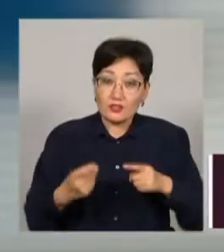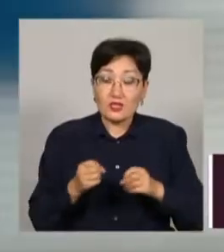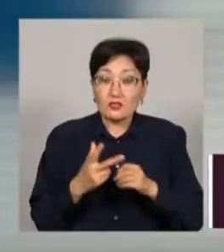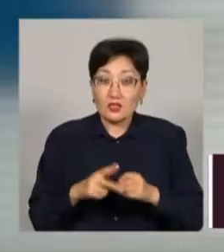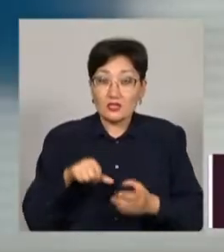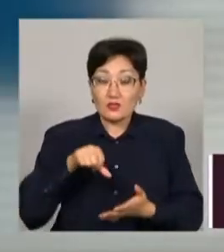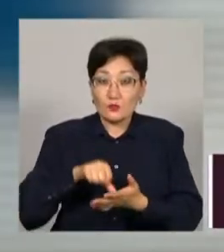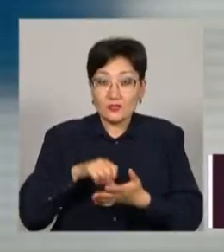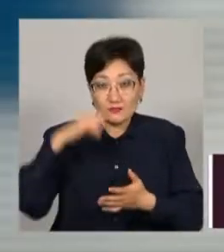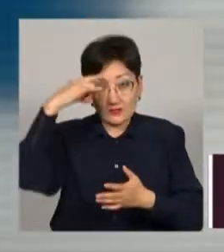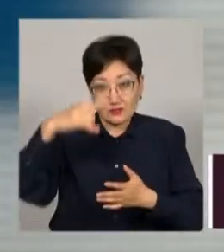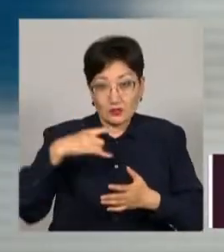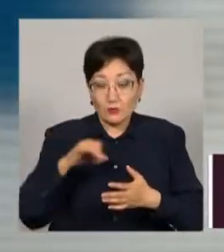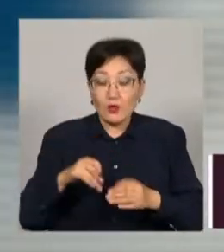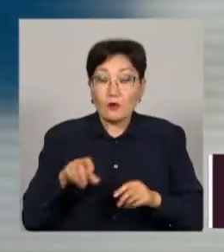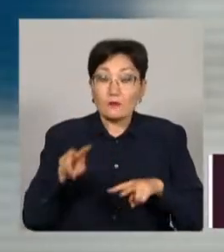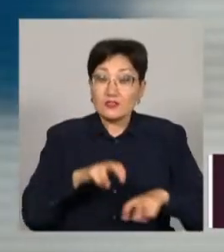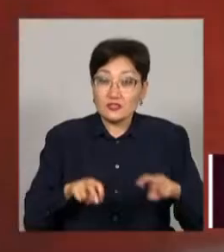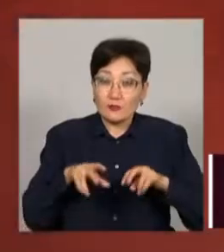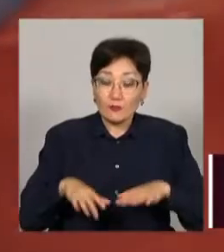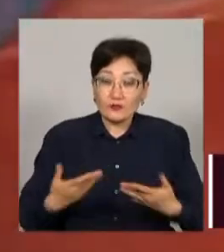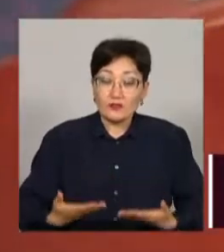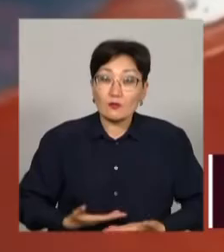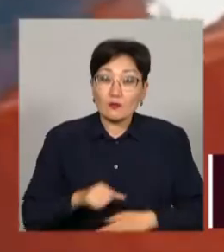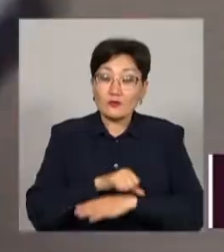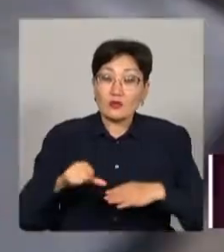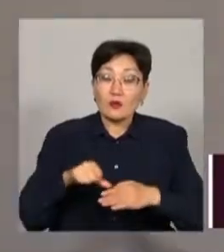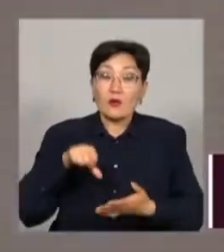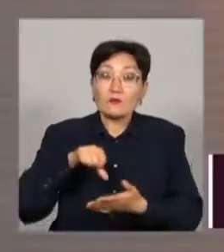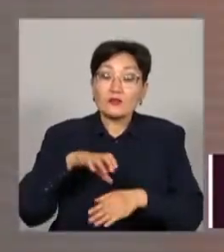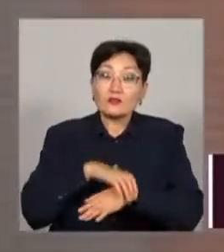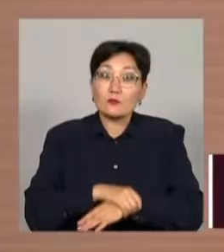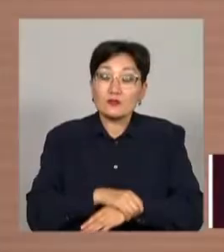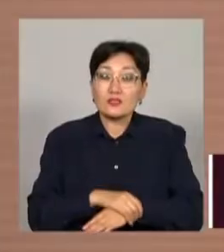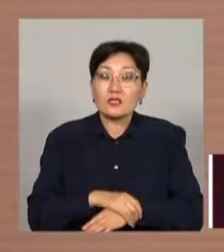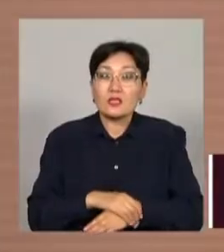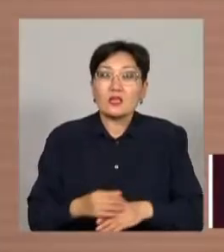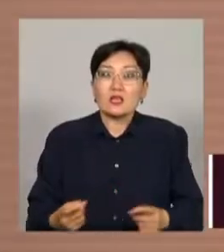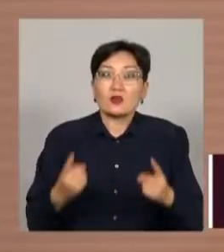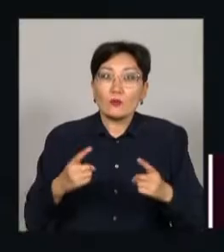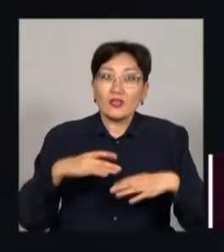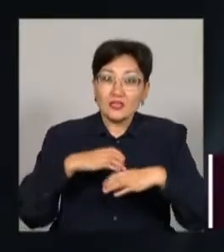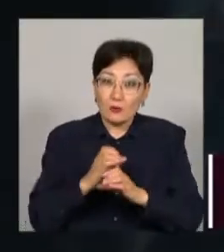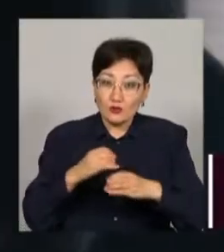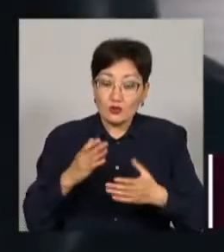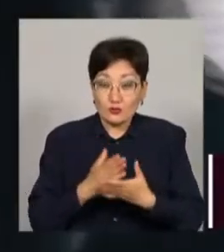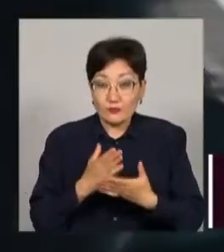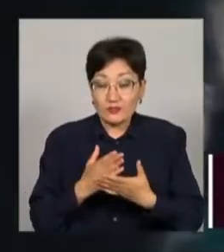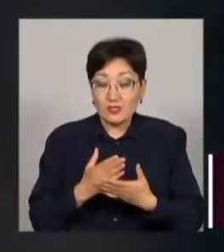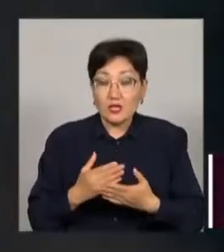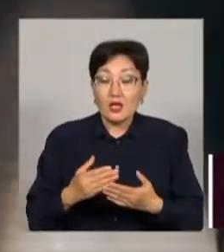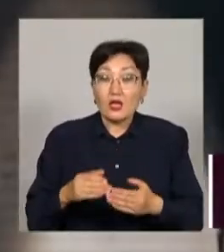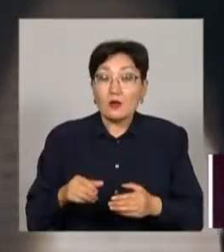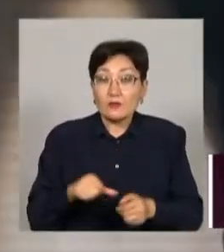13 граждан Казахстана. При обысках места жительства фигурантов обнаружены крупные нарколаборатории. Сообщается, что